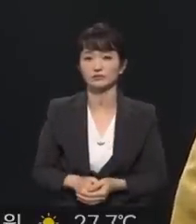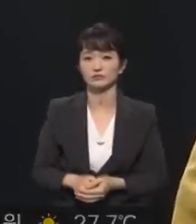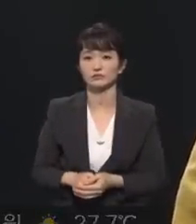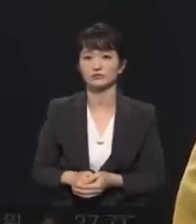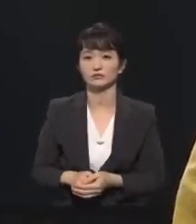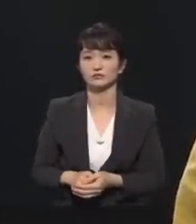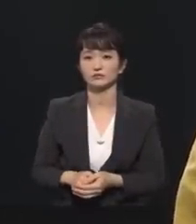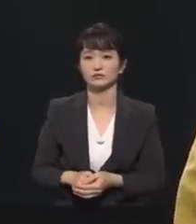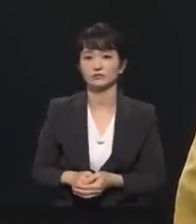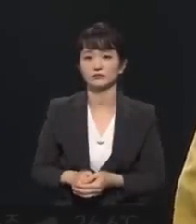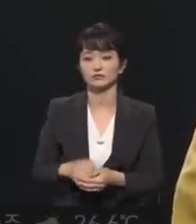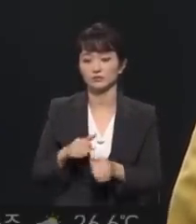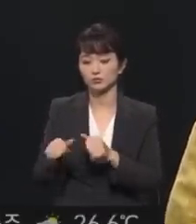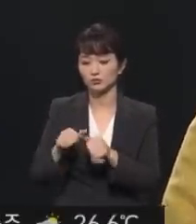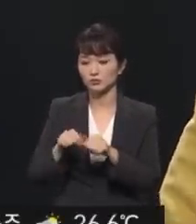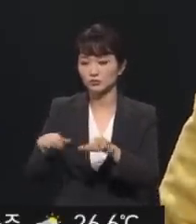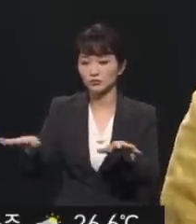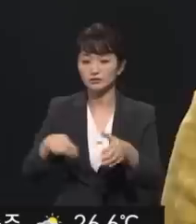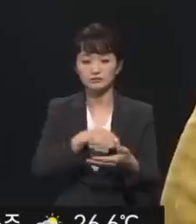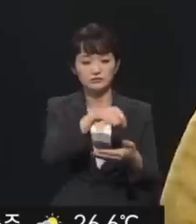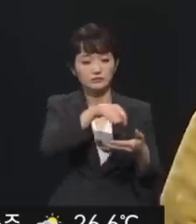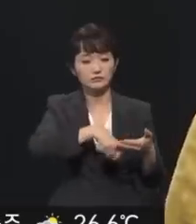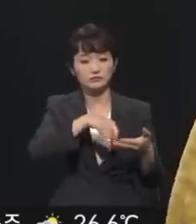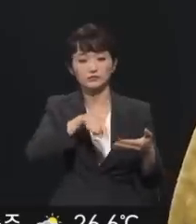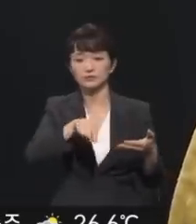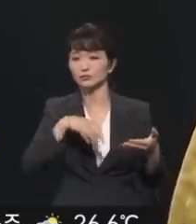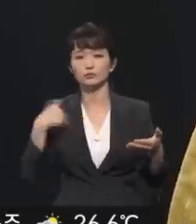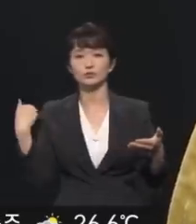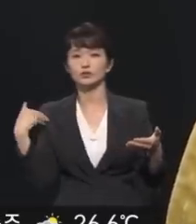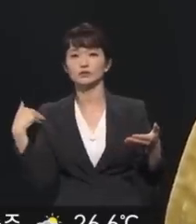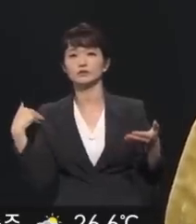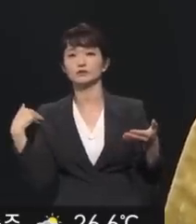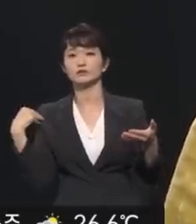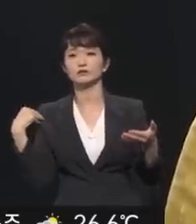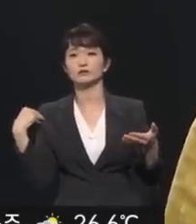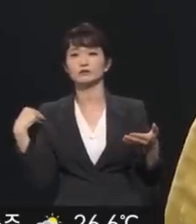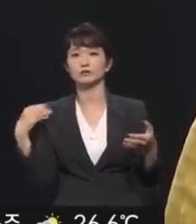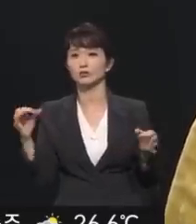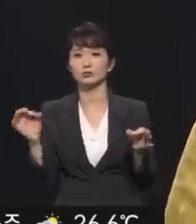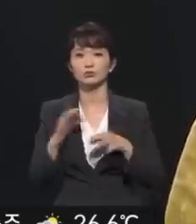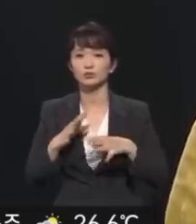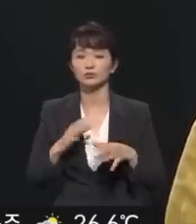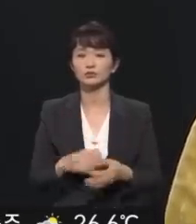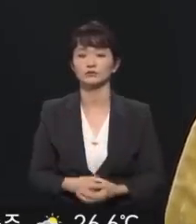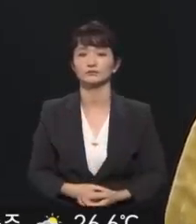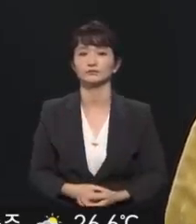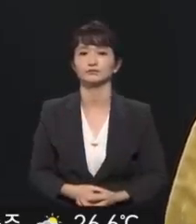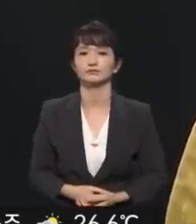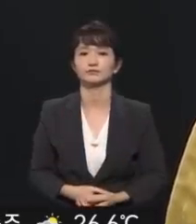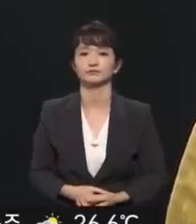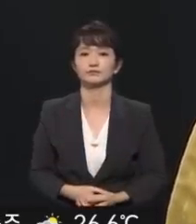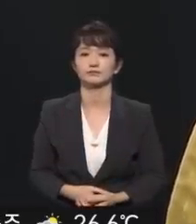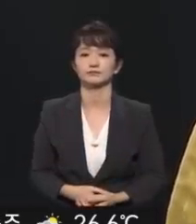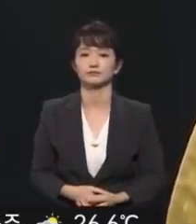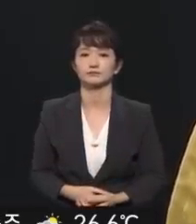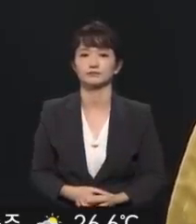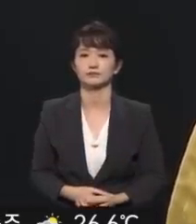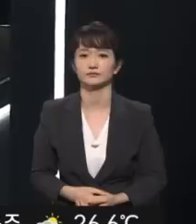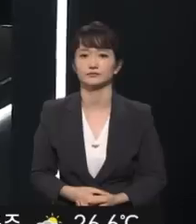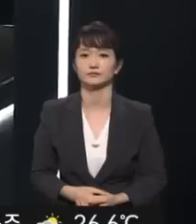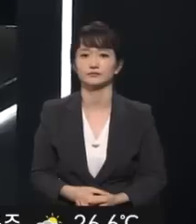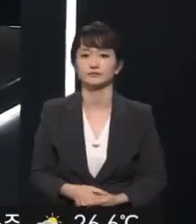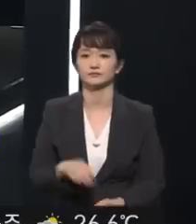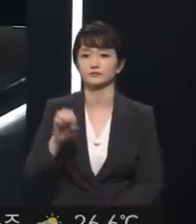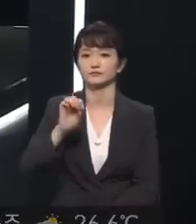있는 건지 그리고 기자들 어떻게 지금까지 이런 사진 하나도 몰랐던 거지 좀 굉장히 놀랐습니다 저산 핵심은 예 건 의 사 랑